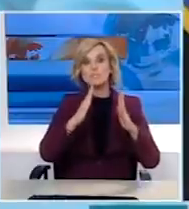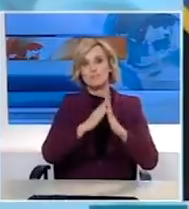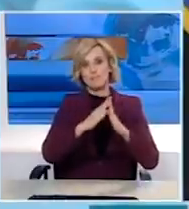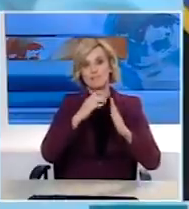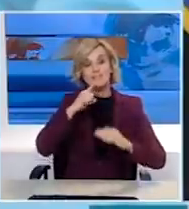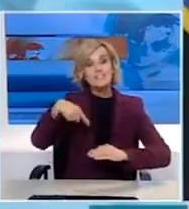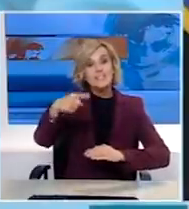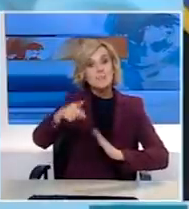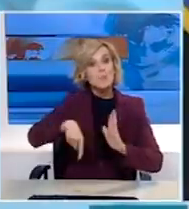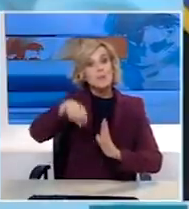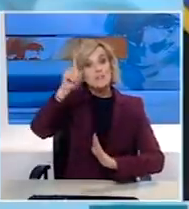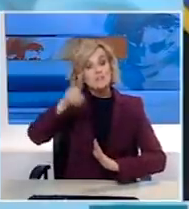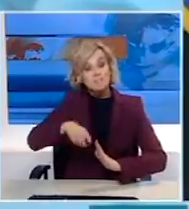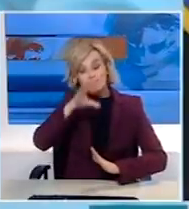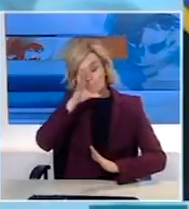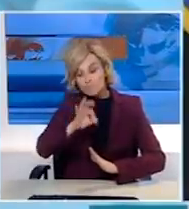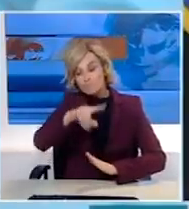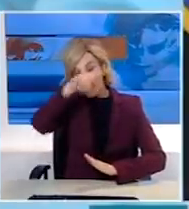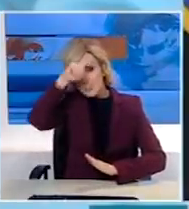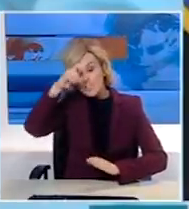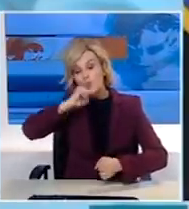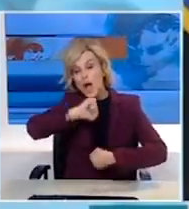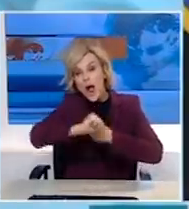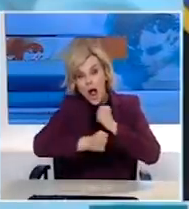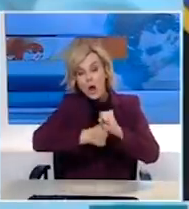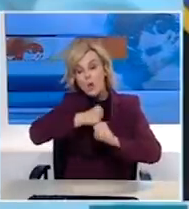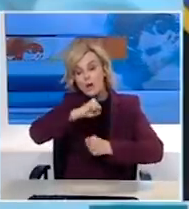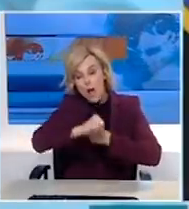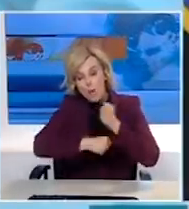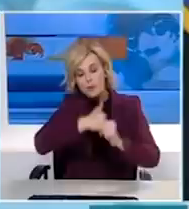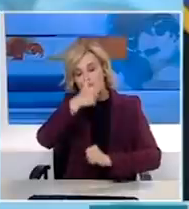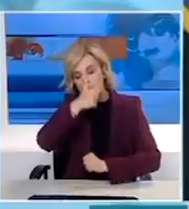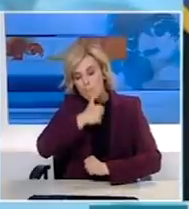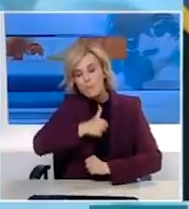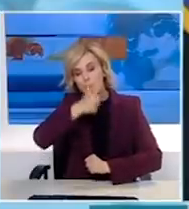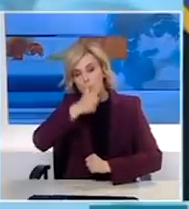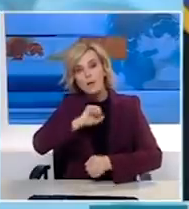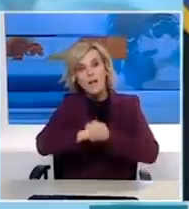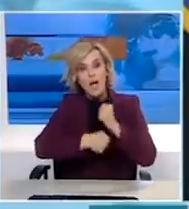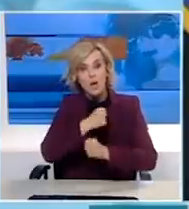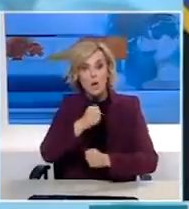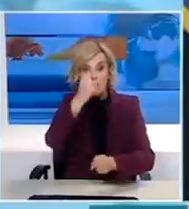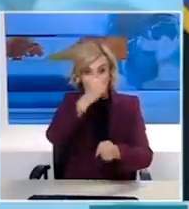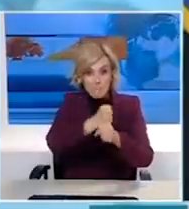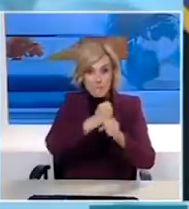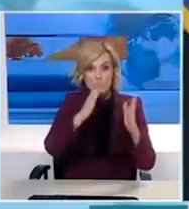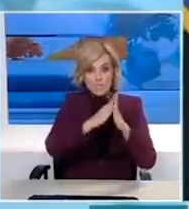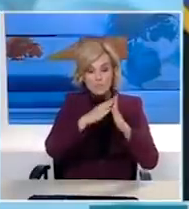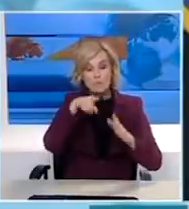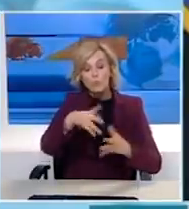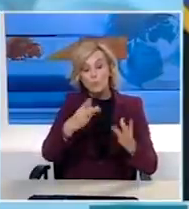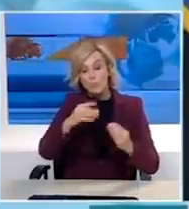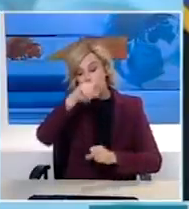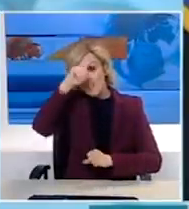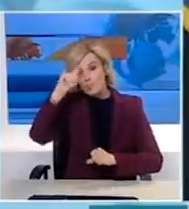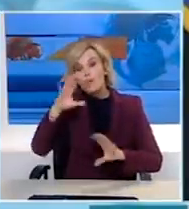επόμενες μέρες δίνουμε έναν ακόμα αγώνα, μια μεγάλη ακόμα μάχη. Γιατί το να μείνουμε σπίτι είναι η πιο δύσκολη επιλογή.